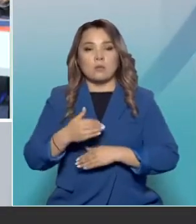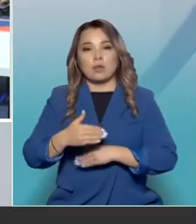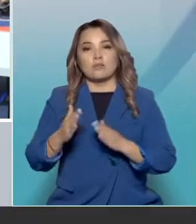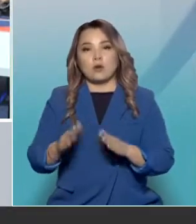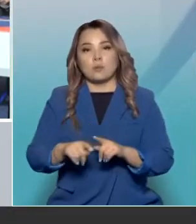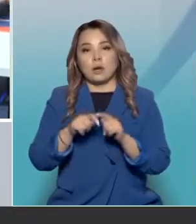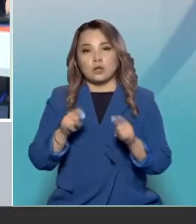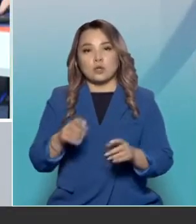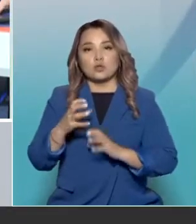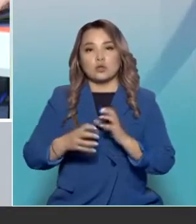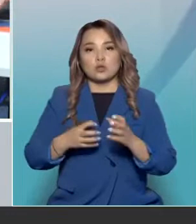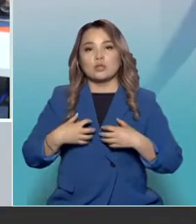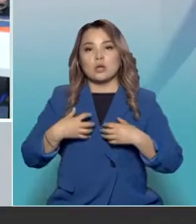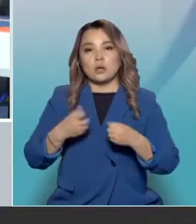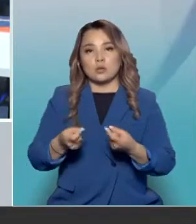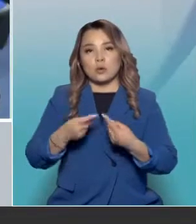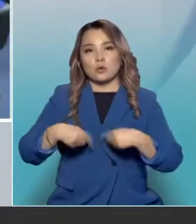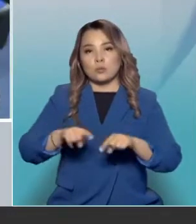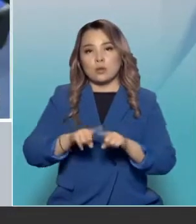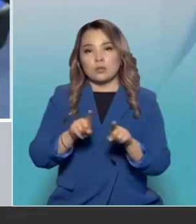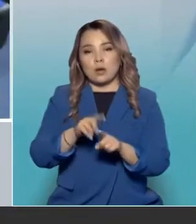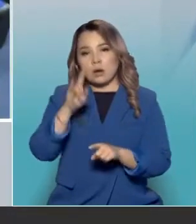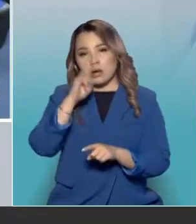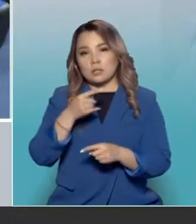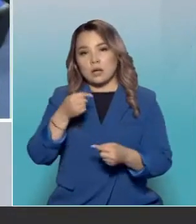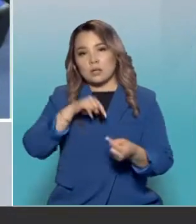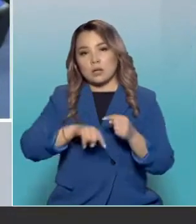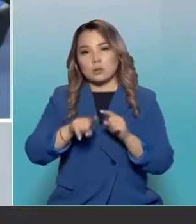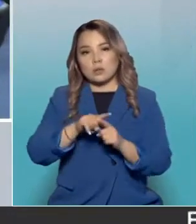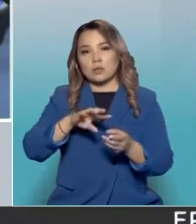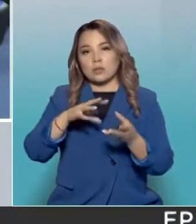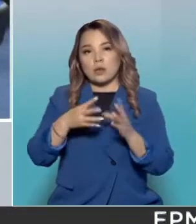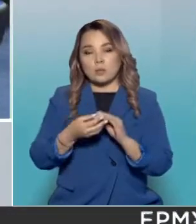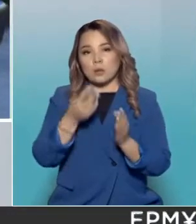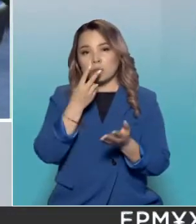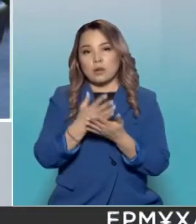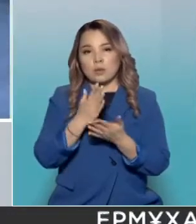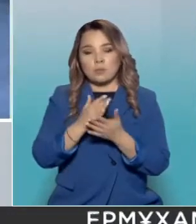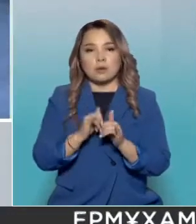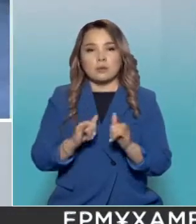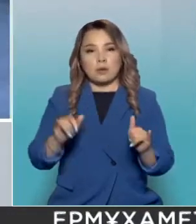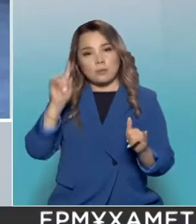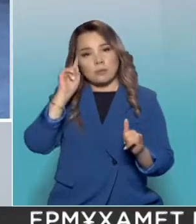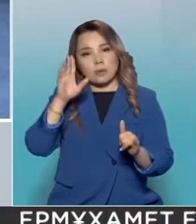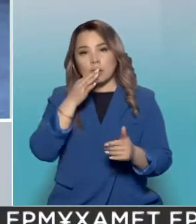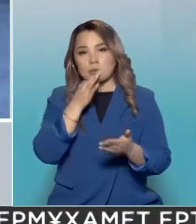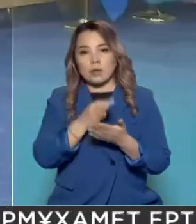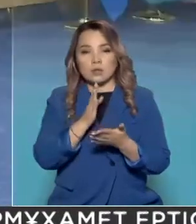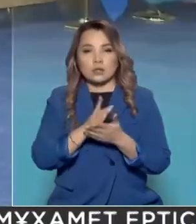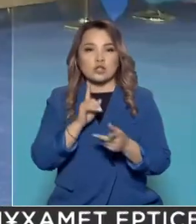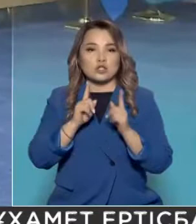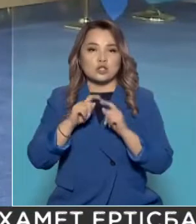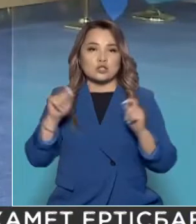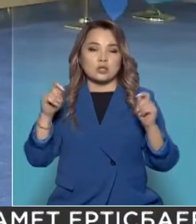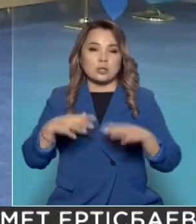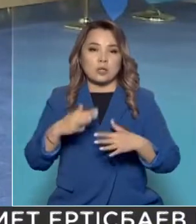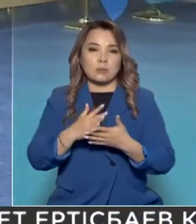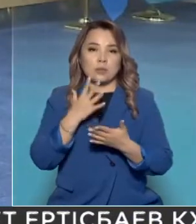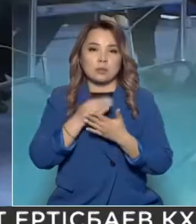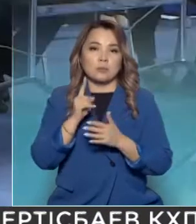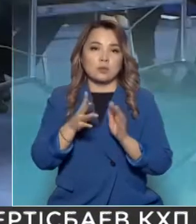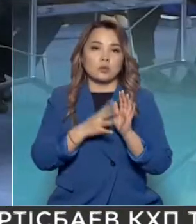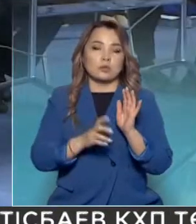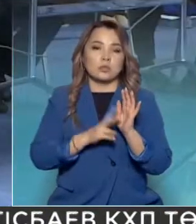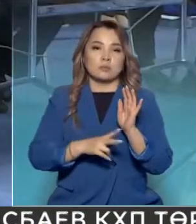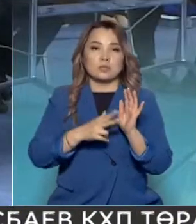ашылады. Дүниежүзілік денсаулық сақтау ұйымы мен Қазақстан арасындағы ынтымақтың нәтижелерін паш ету мақсатында жиын өтті. Екі жақты келісім 1978